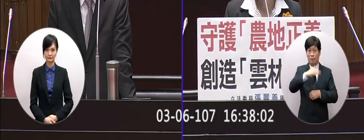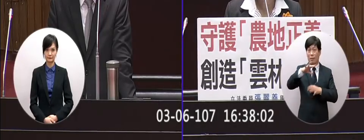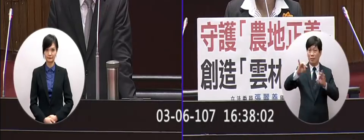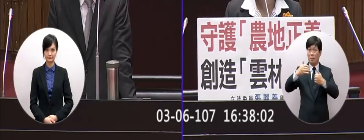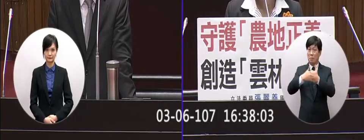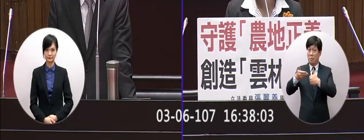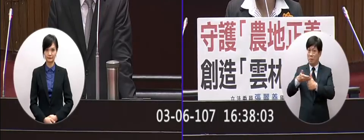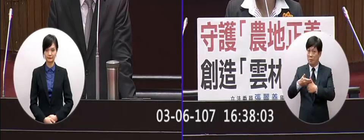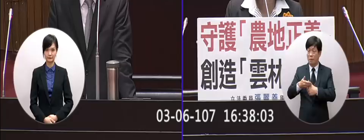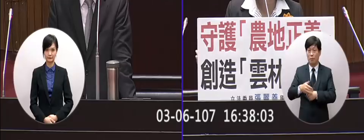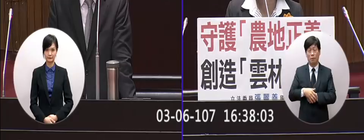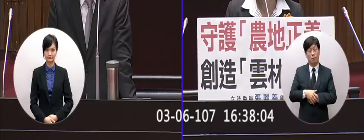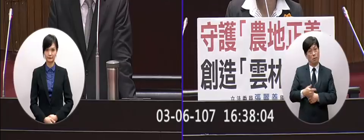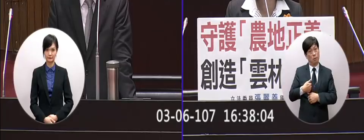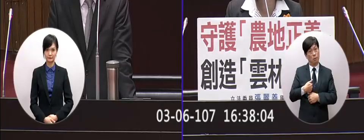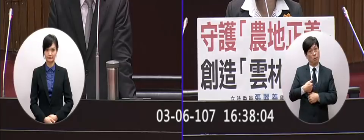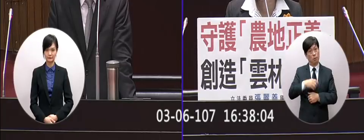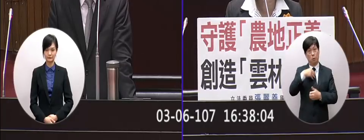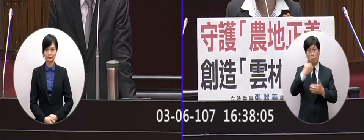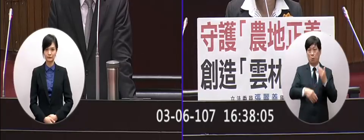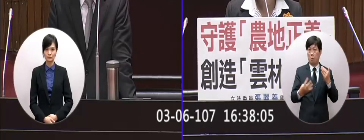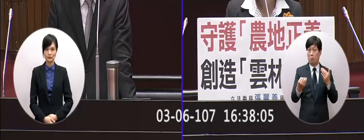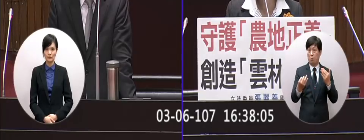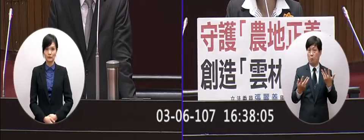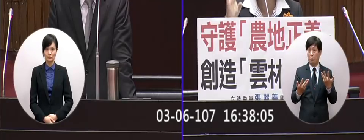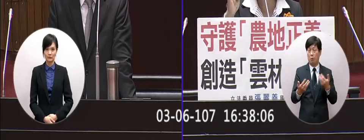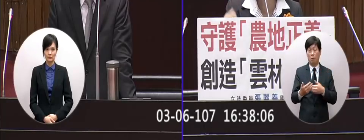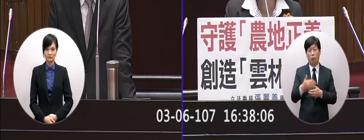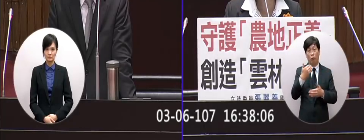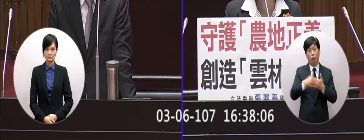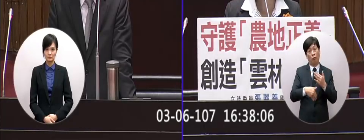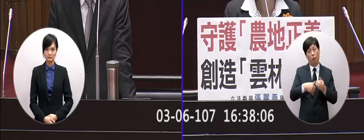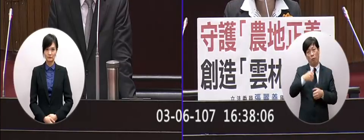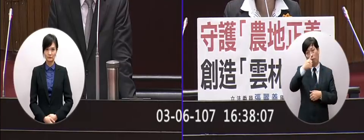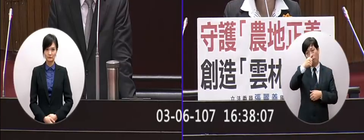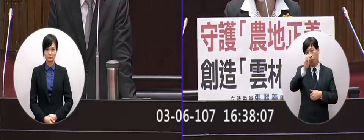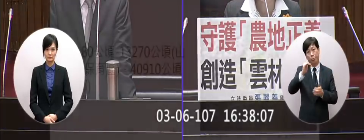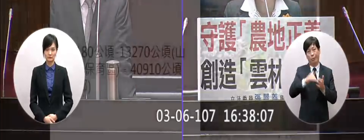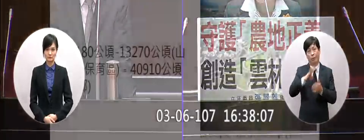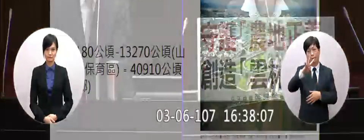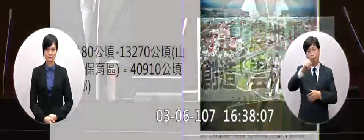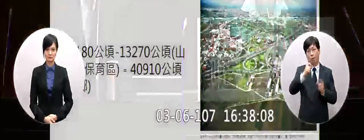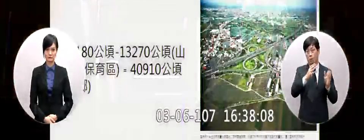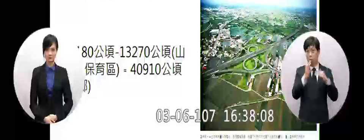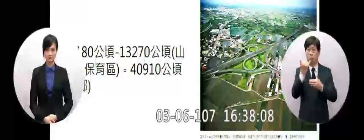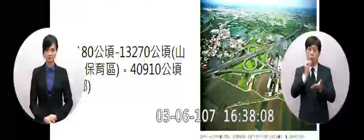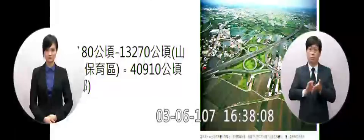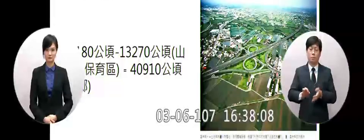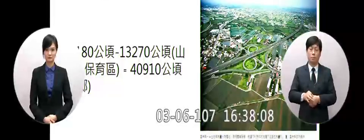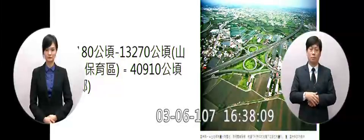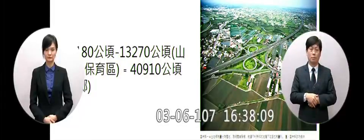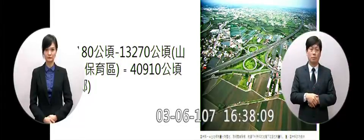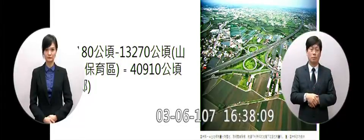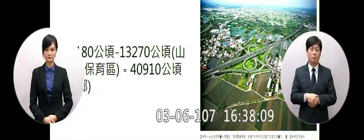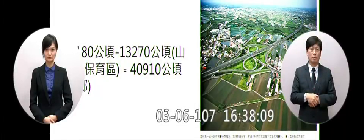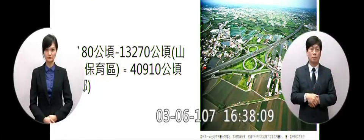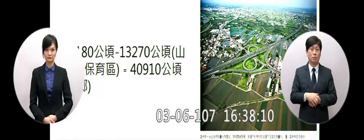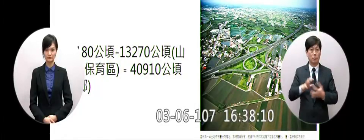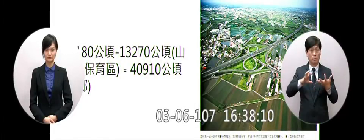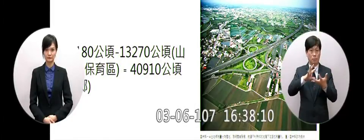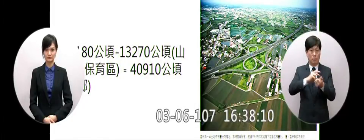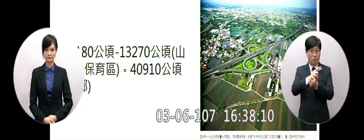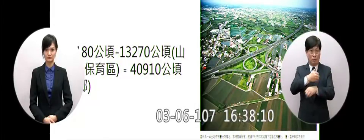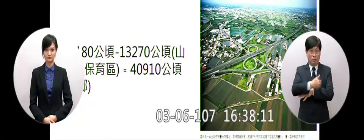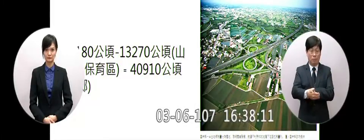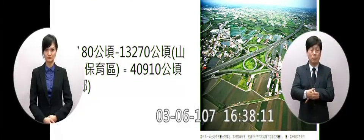山地保育，那我们扣除了以后剩下多少？剩下不到40,000公顷可以发展。所以云林